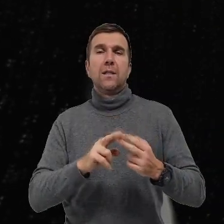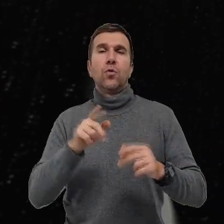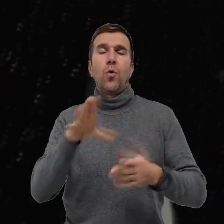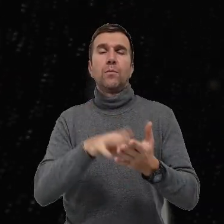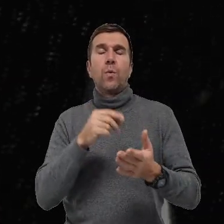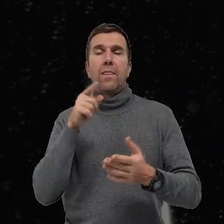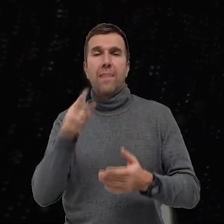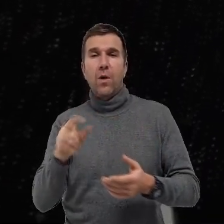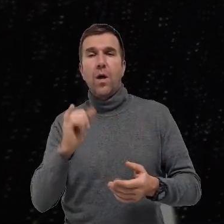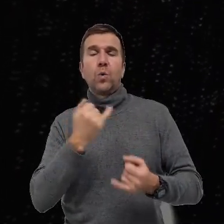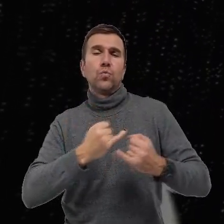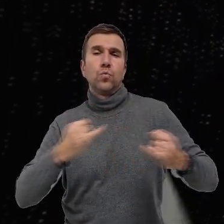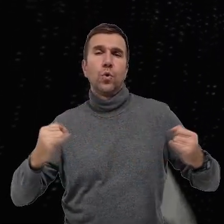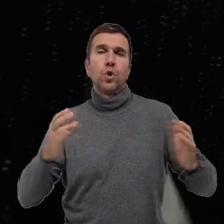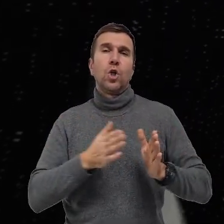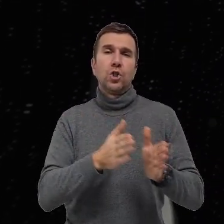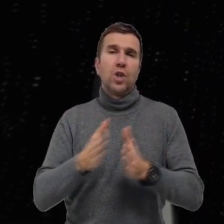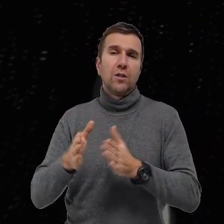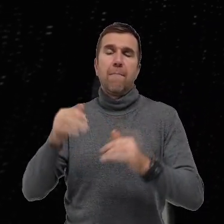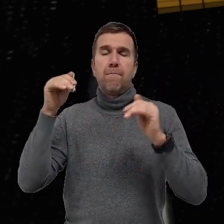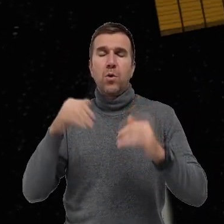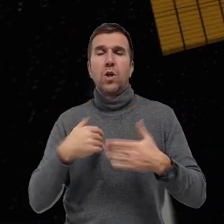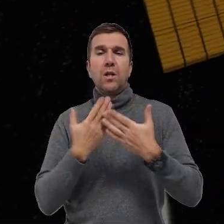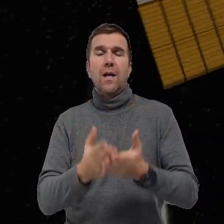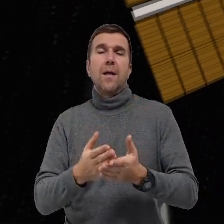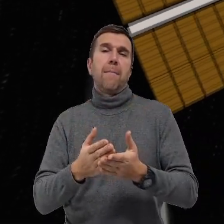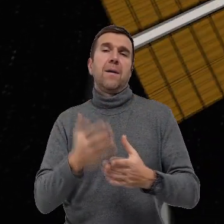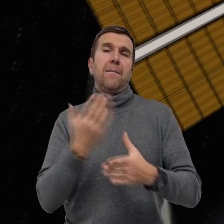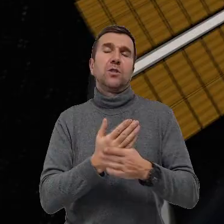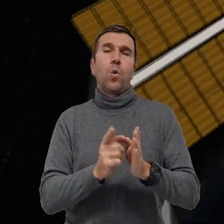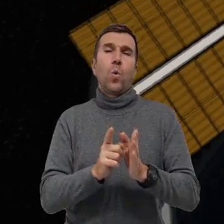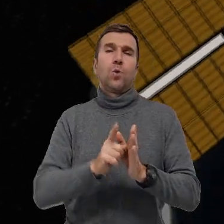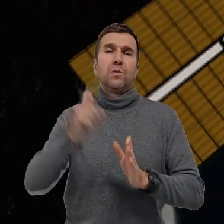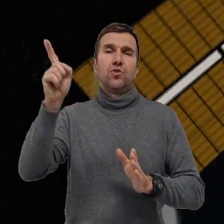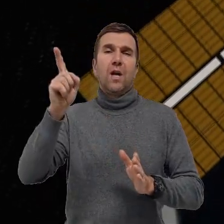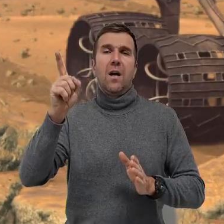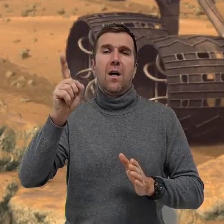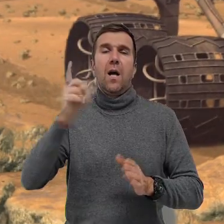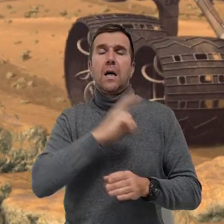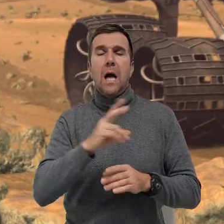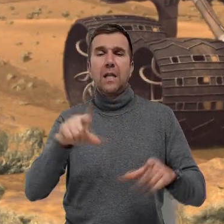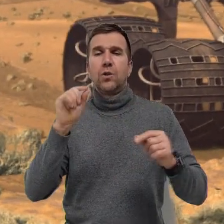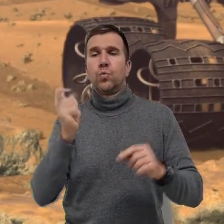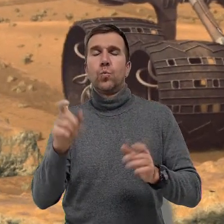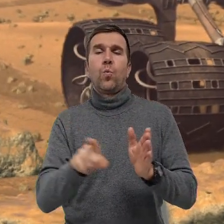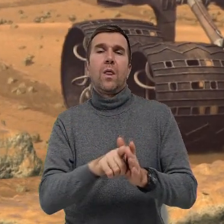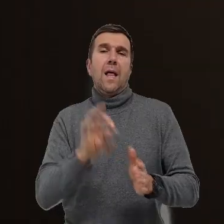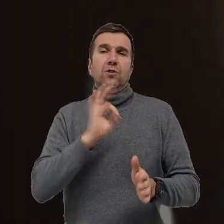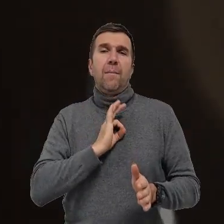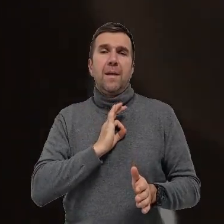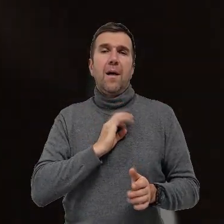To przykłady tego, jak różnorodne ścieżki kariery oferuje branża kosmiczna. Każdy znajdzie tu coś dla